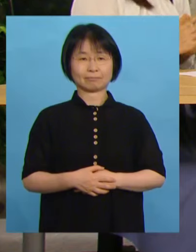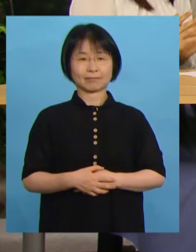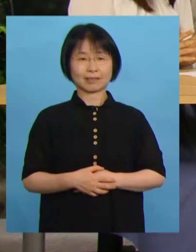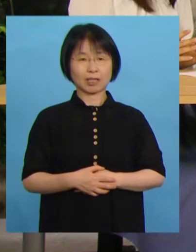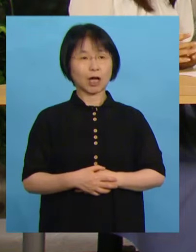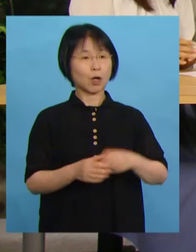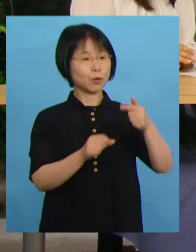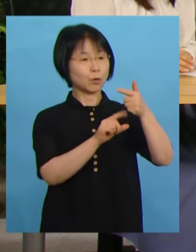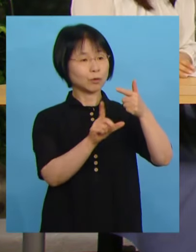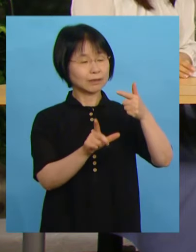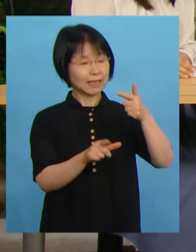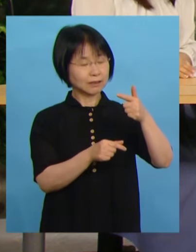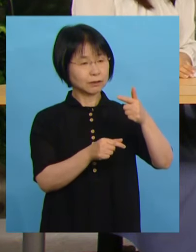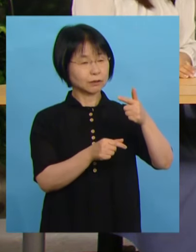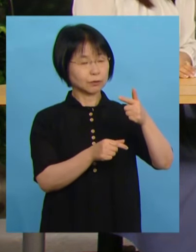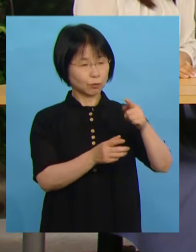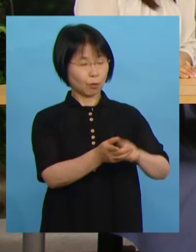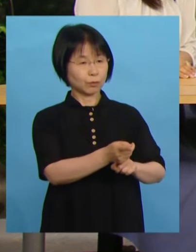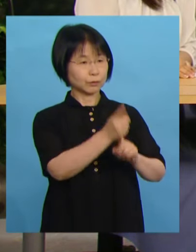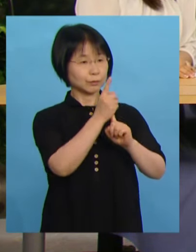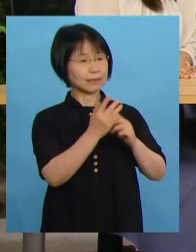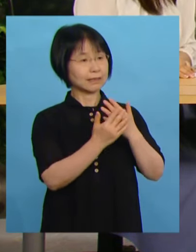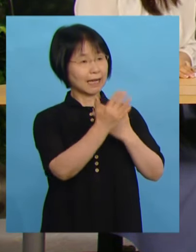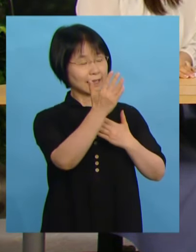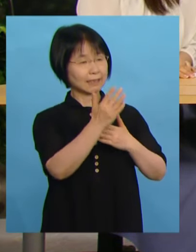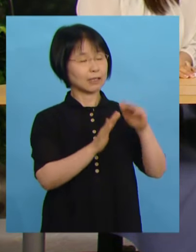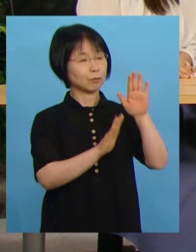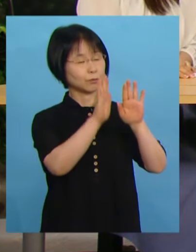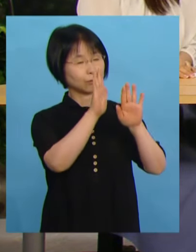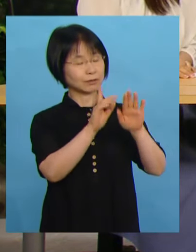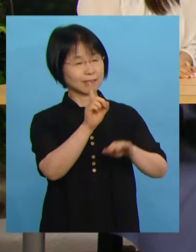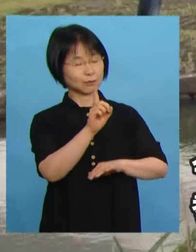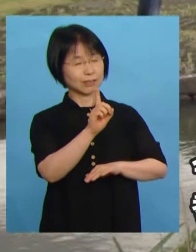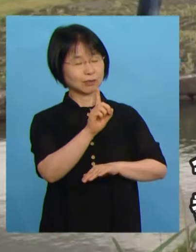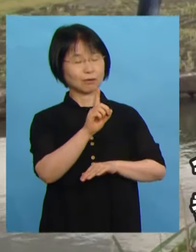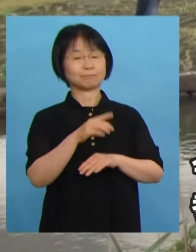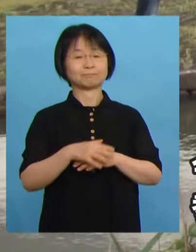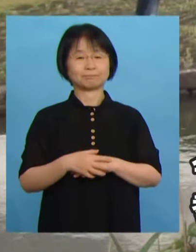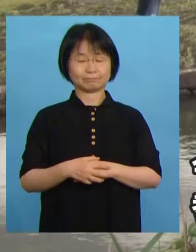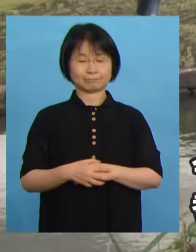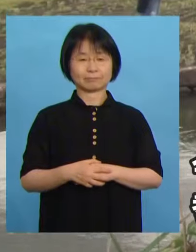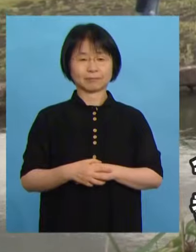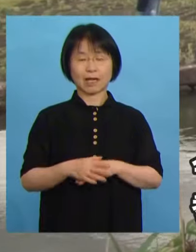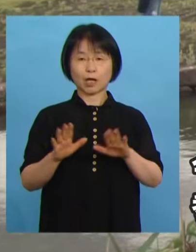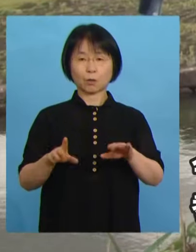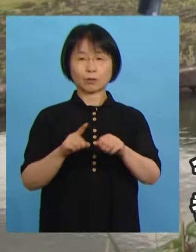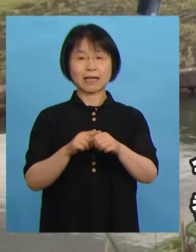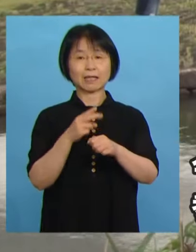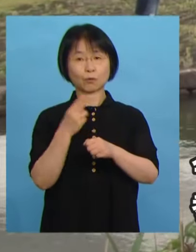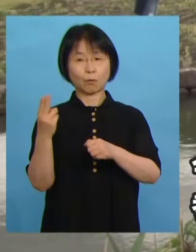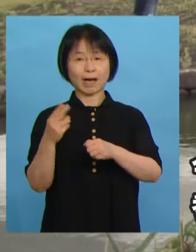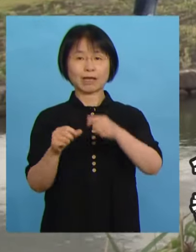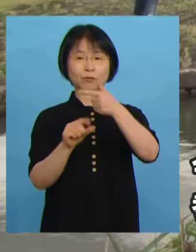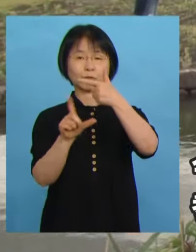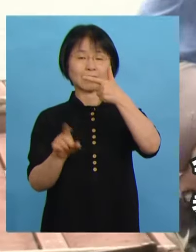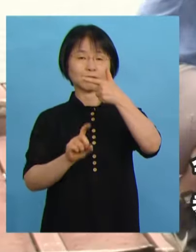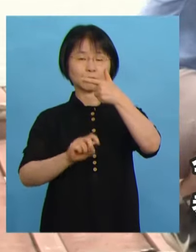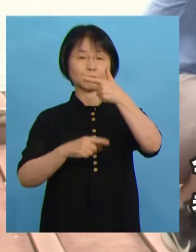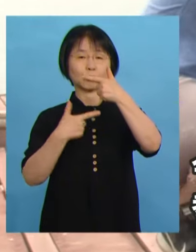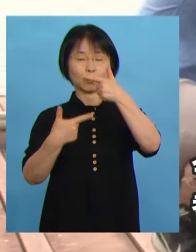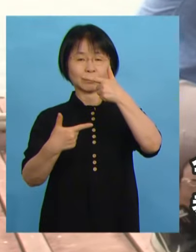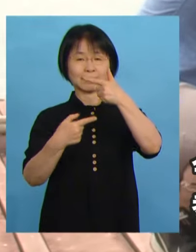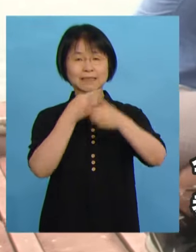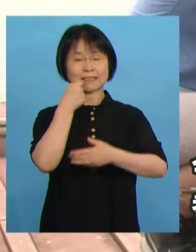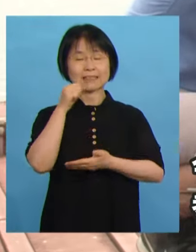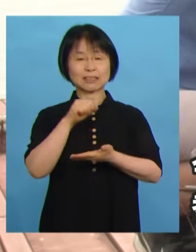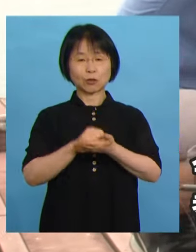ありました6月の外来魚駆除釣り大会、どんな様子でしたか。 はい、今年度は6月16日日曜